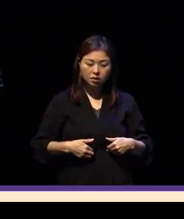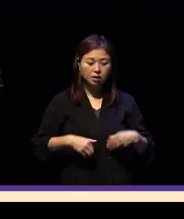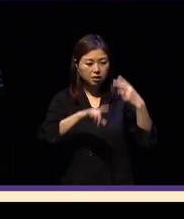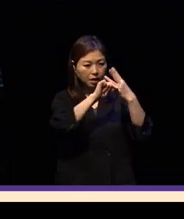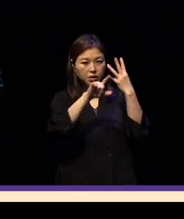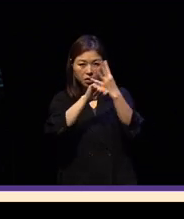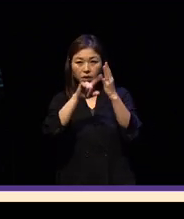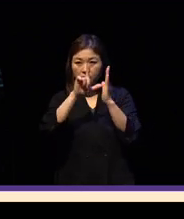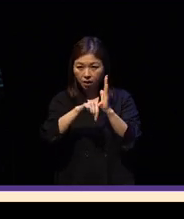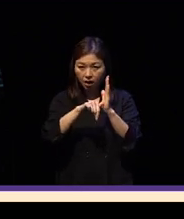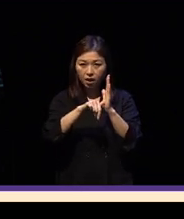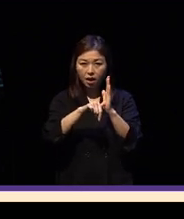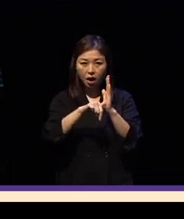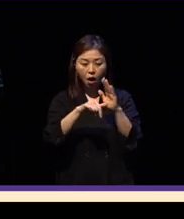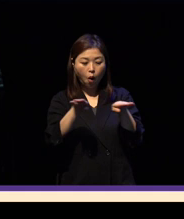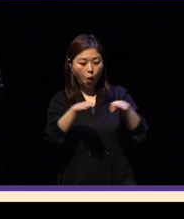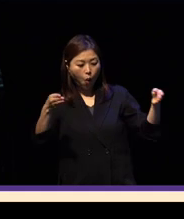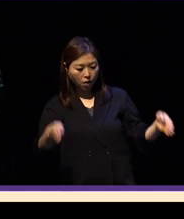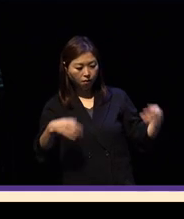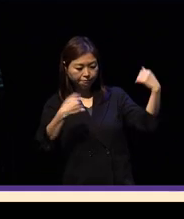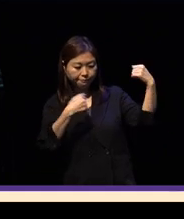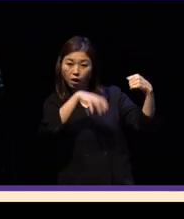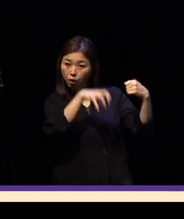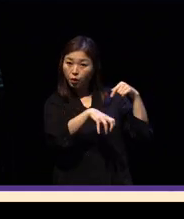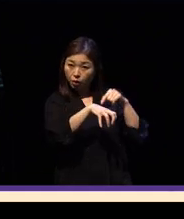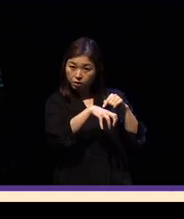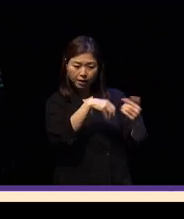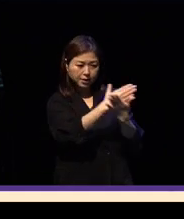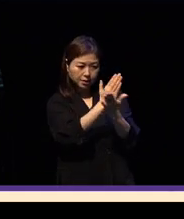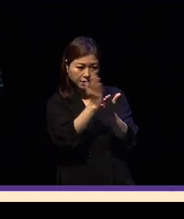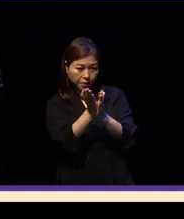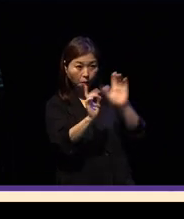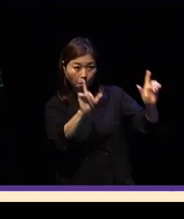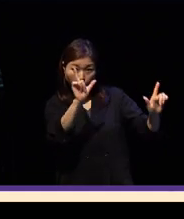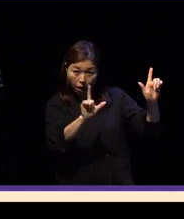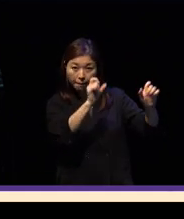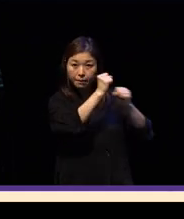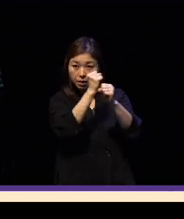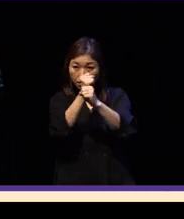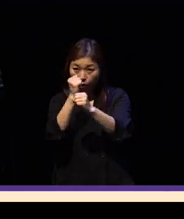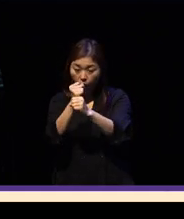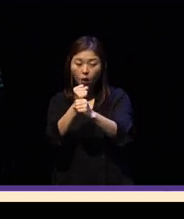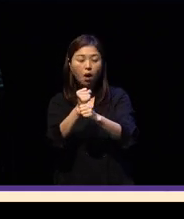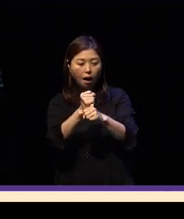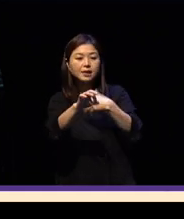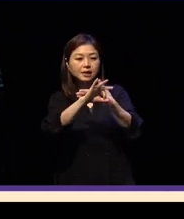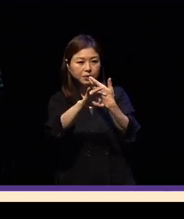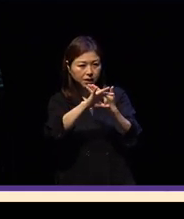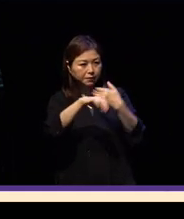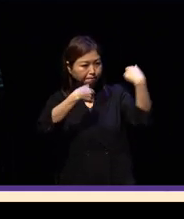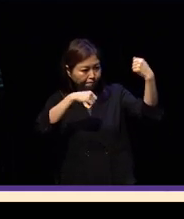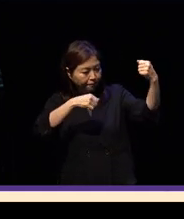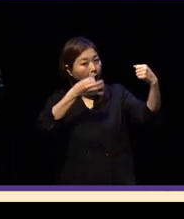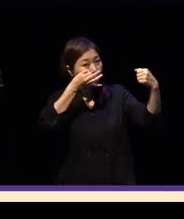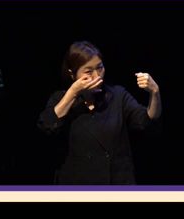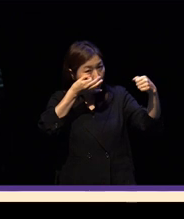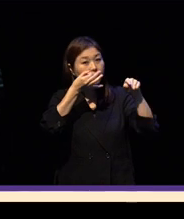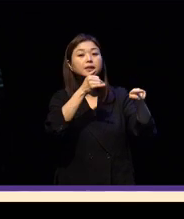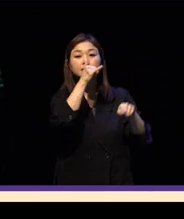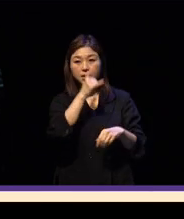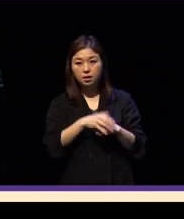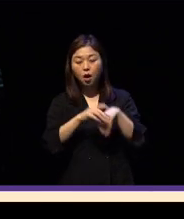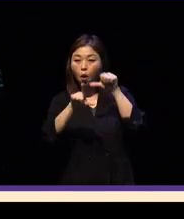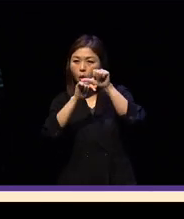별도로 마련된 공연장에서 각각의 장르별 형식을 갖고 실현 심의가 진행될 예정입니다.